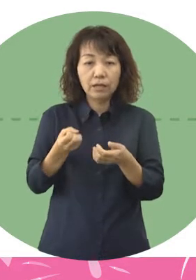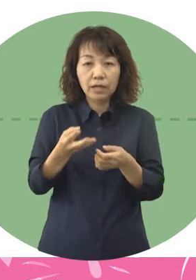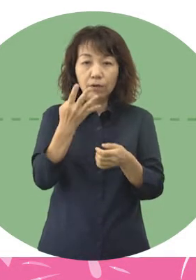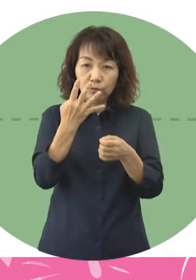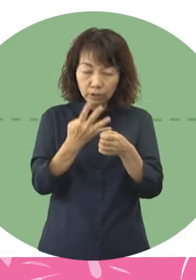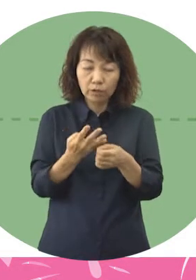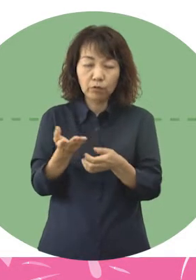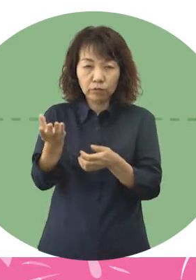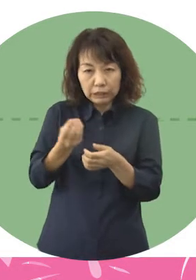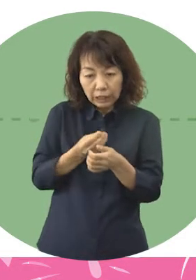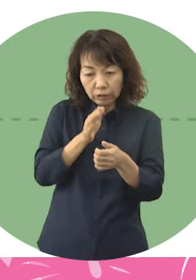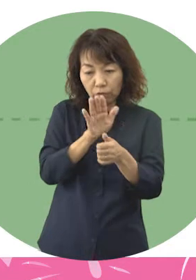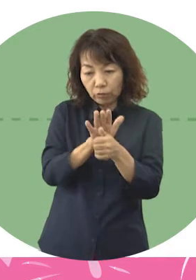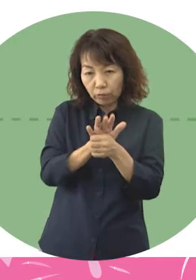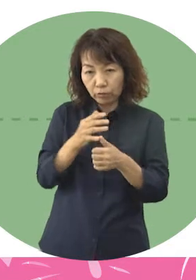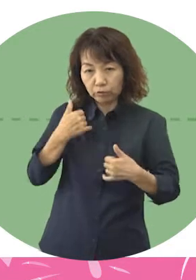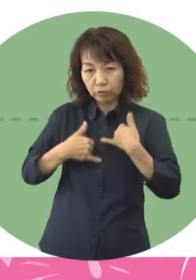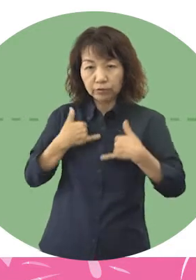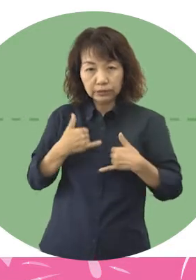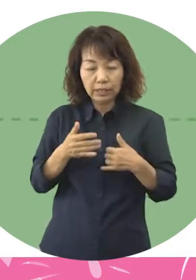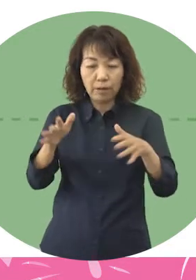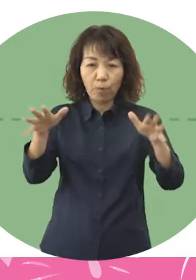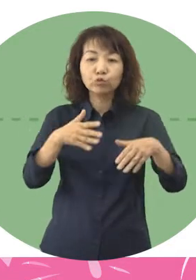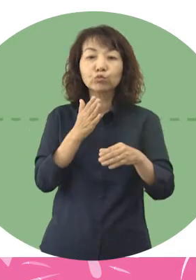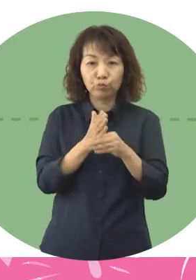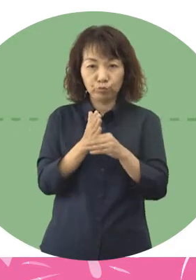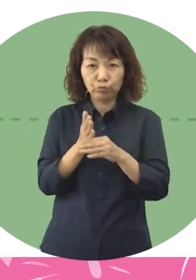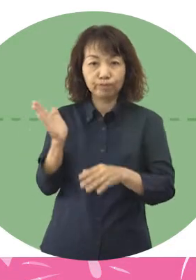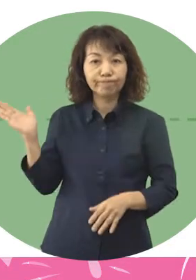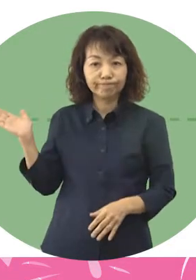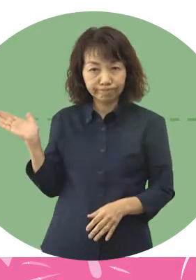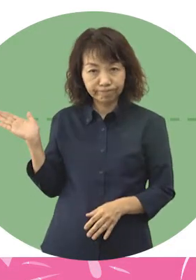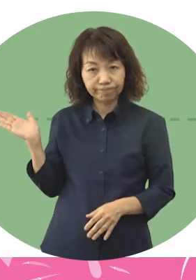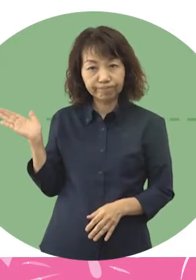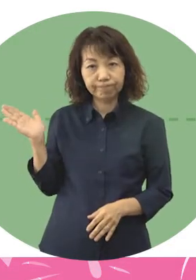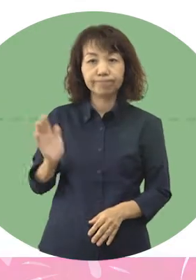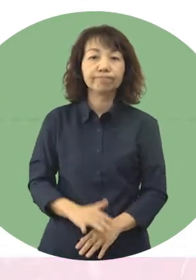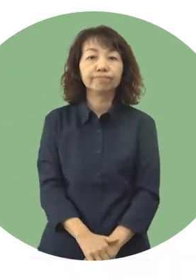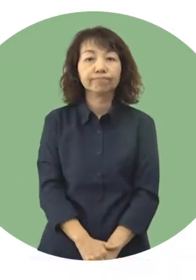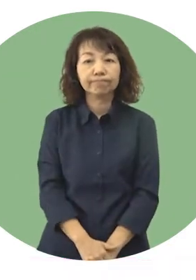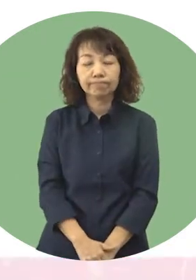小学生を追加募集しています。詳しくはご覧のところまで。